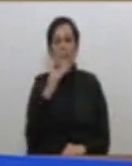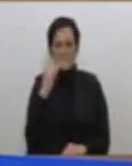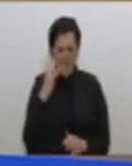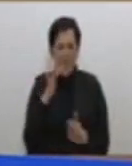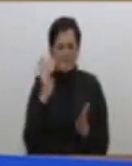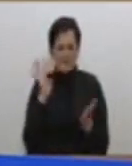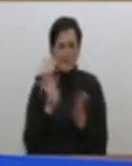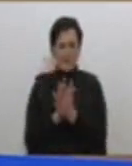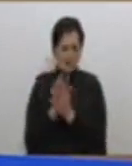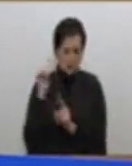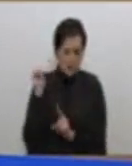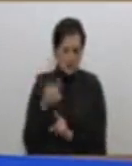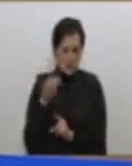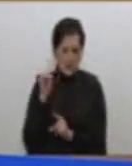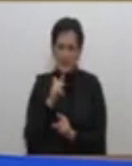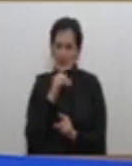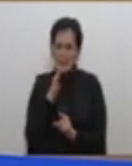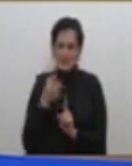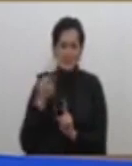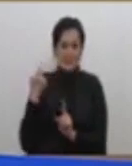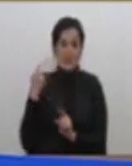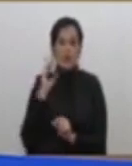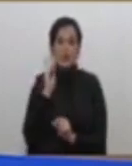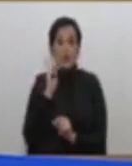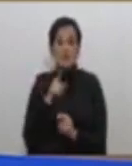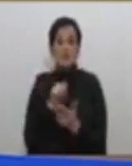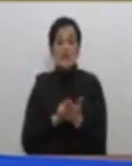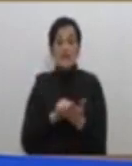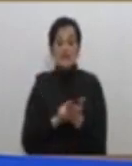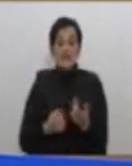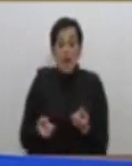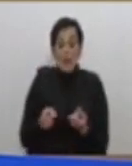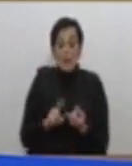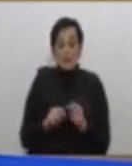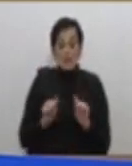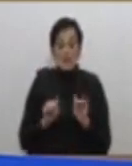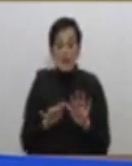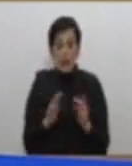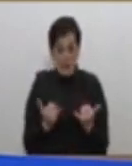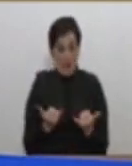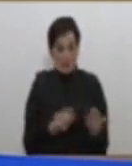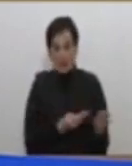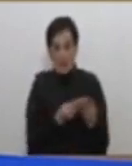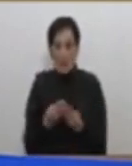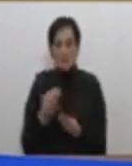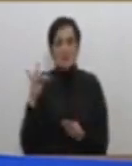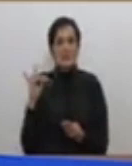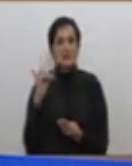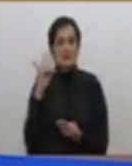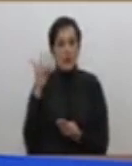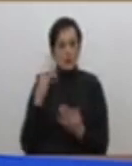თავდასხმის ადრესატი ამ რამდენიმე წლის წინ, როდესაც საფუძველი ეყრებოდა იმ საქმეს, რამაც ამჟამად მოიტანა ის ისტორიული გამარჯვებები,